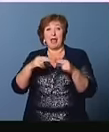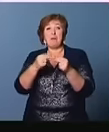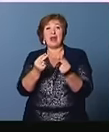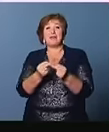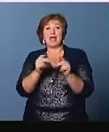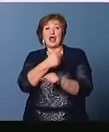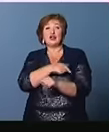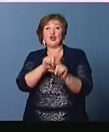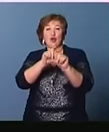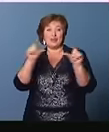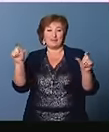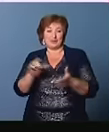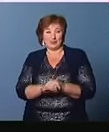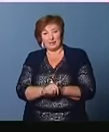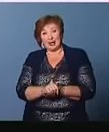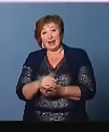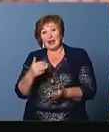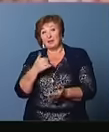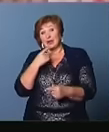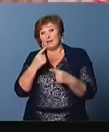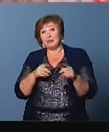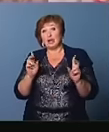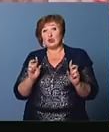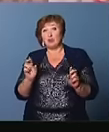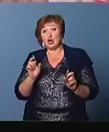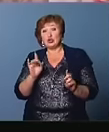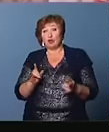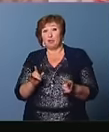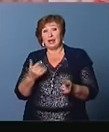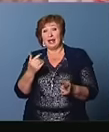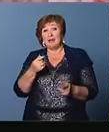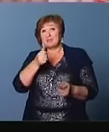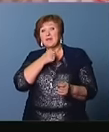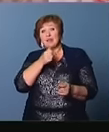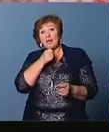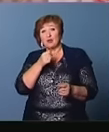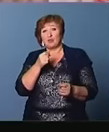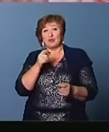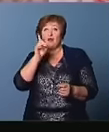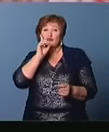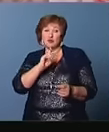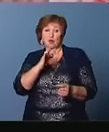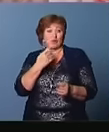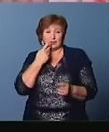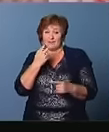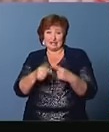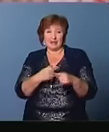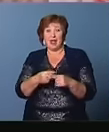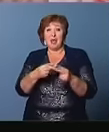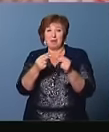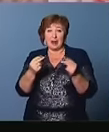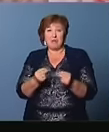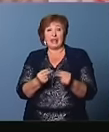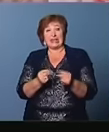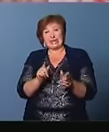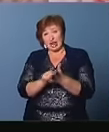могу проехать мимо, чтобы здесь не покушать. У меня отец еще шофером работал давным-давно. Он всегда пельмени здесь покупал. Вот и я